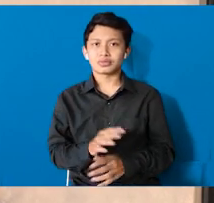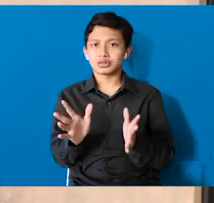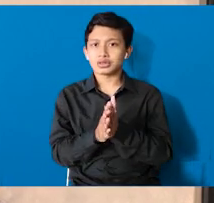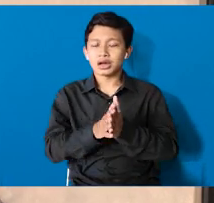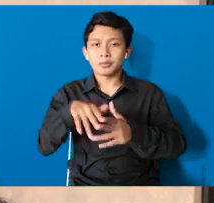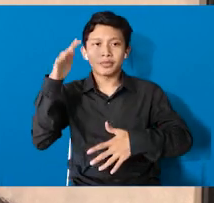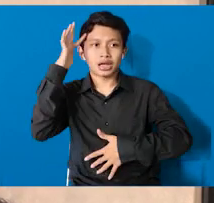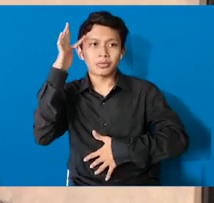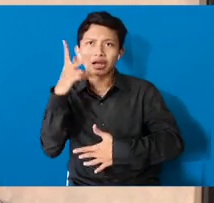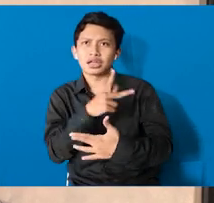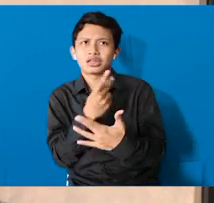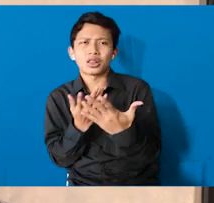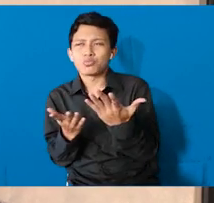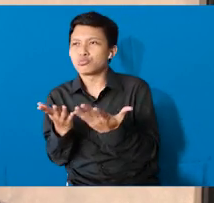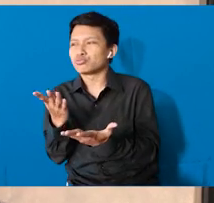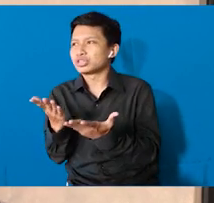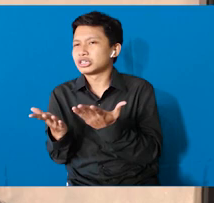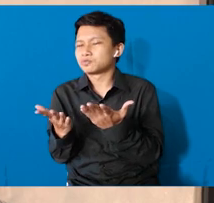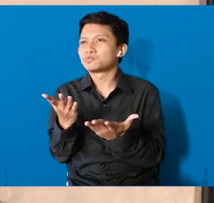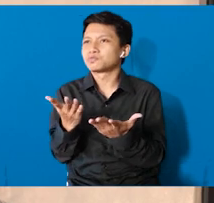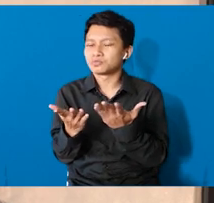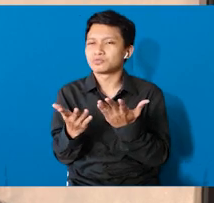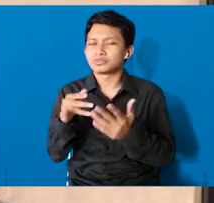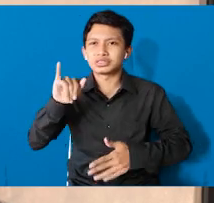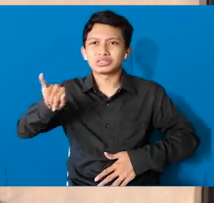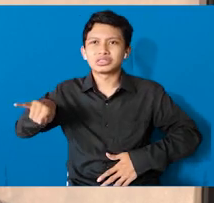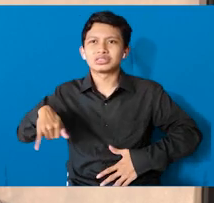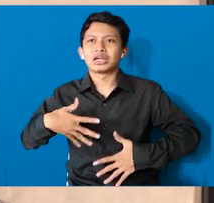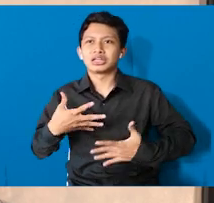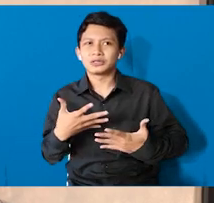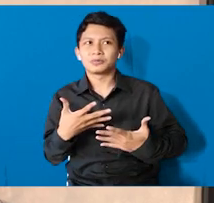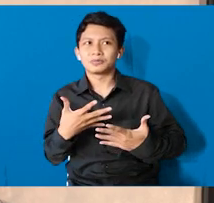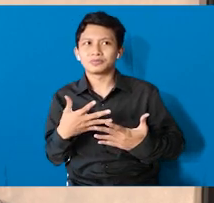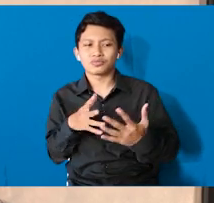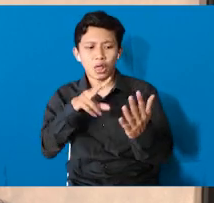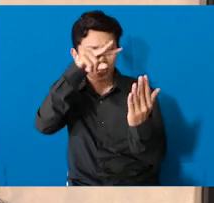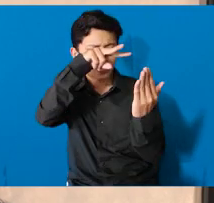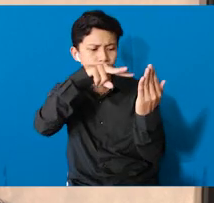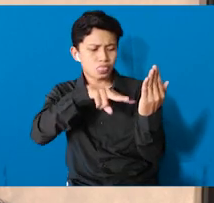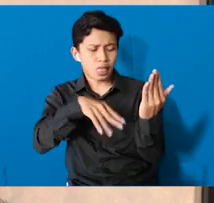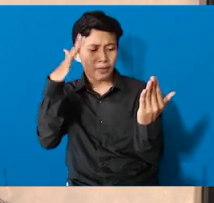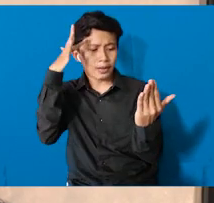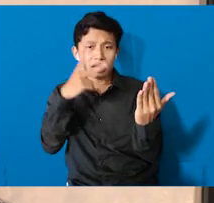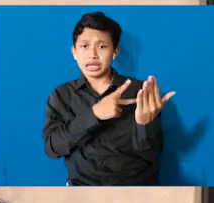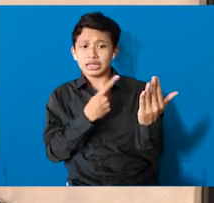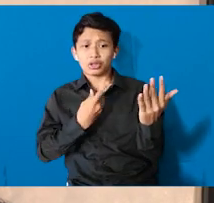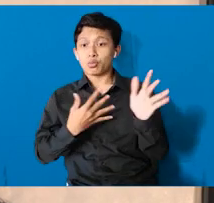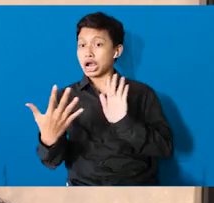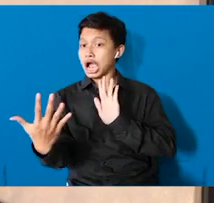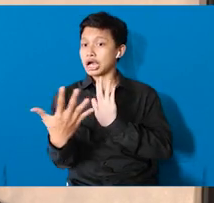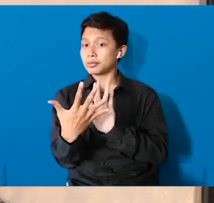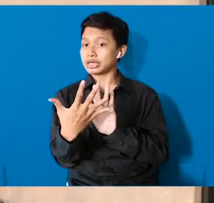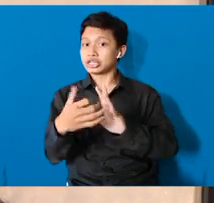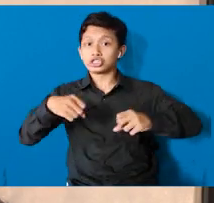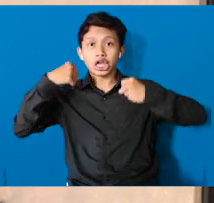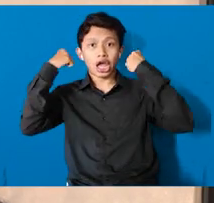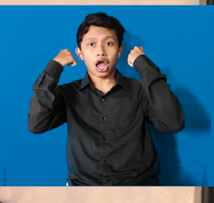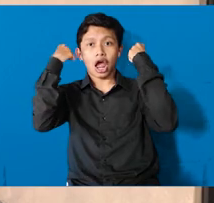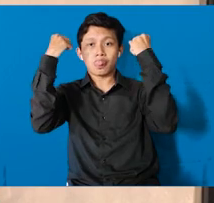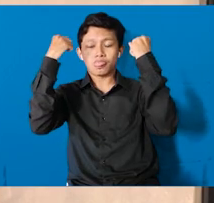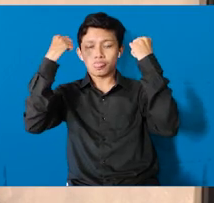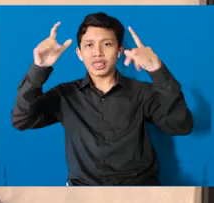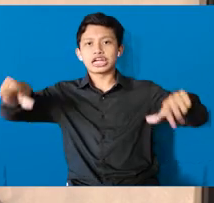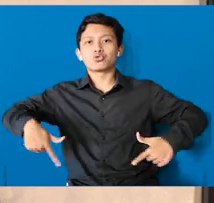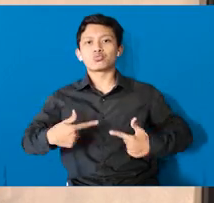Yang mana niku nopong kisah sebagai acuan bagaimana kita menghadapi berperilaku hidup sehat yang baik untuk